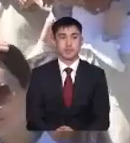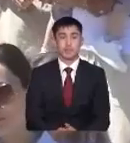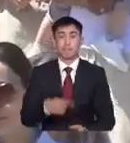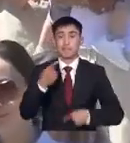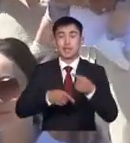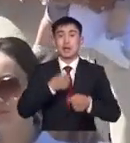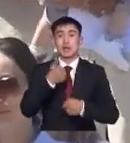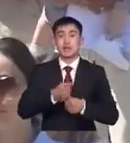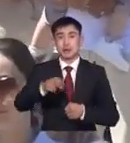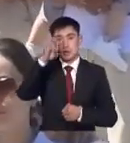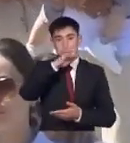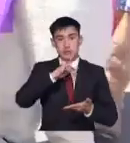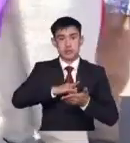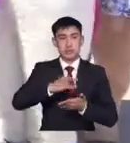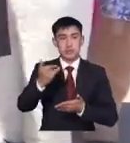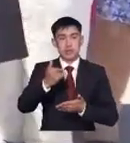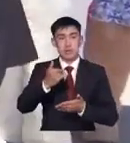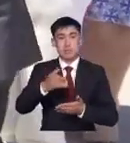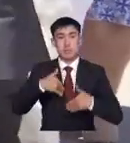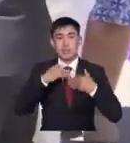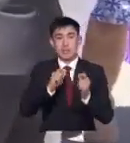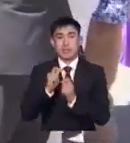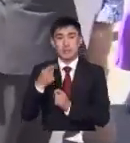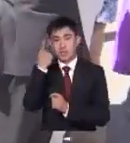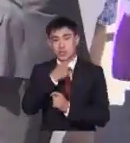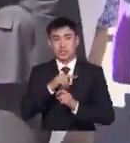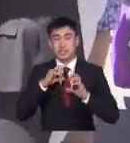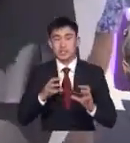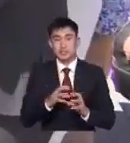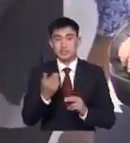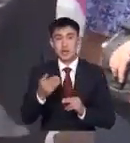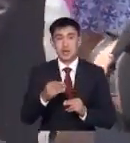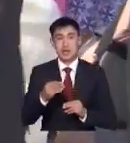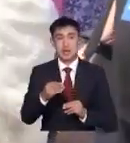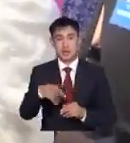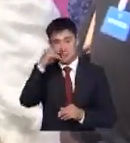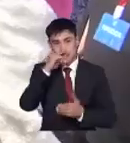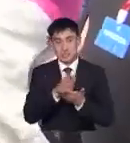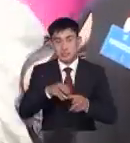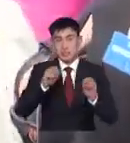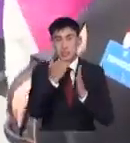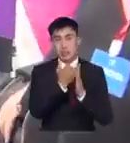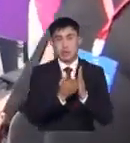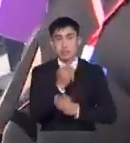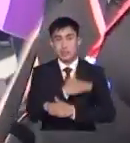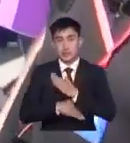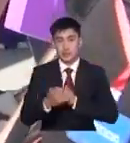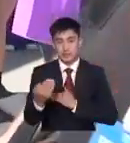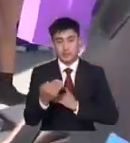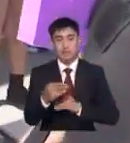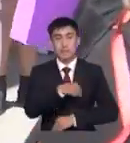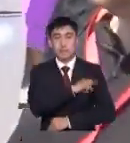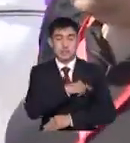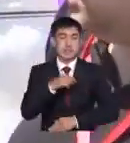Далее глава городской администрации лично подарил подарки детям особой заботы. К слову, в Казахстане действуют специальные программы для особенных детишек.